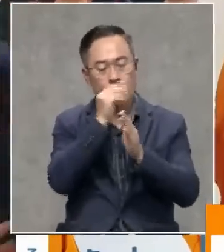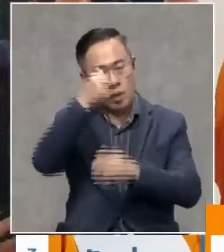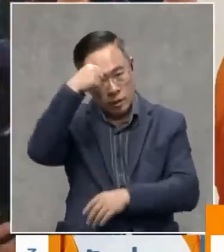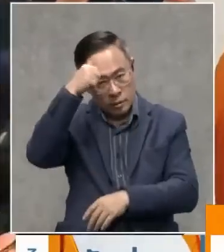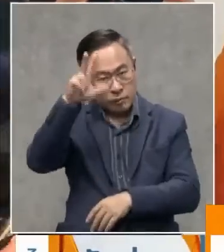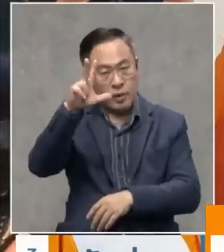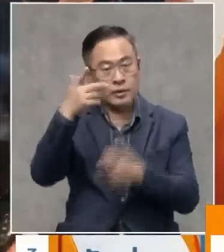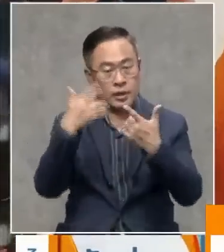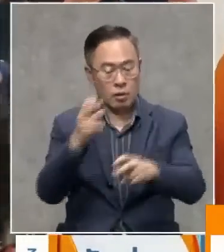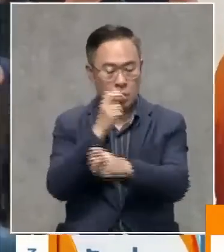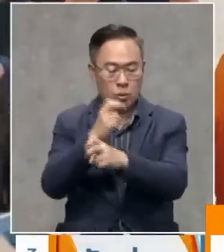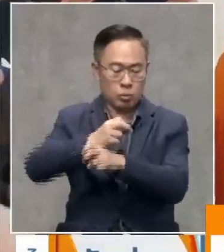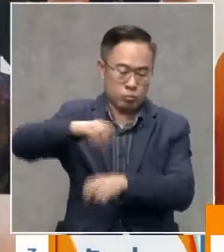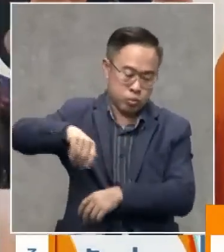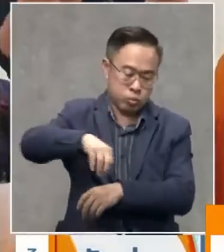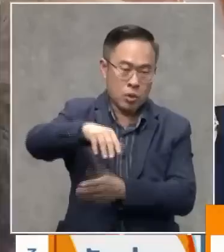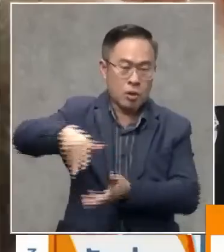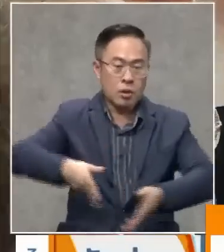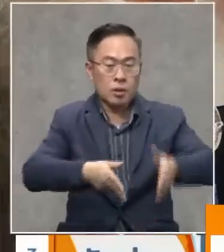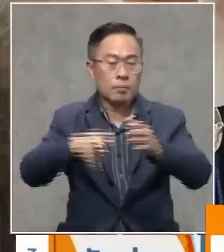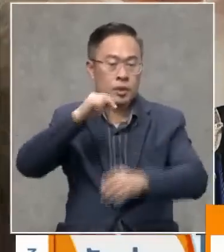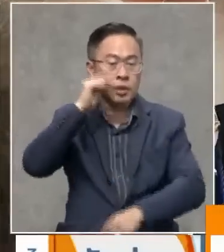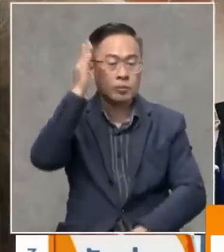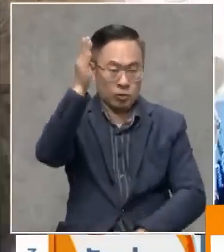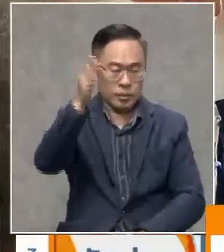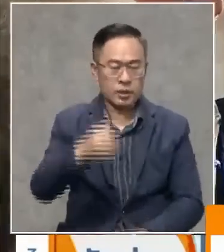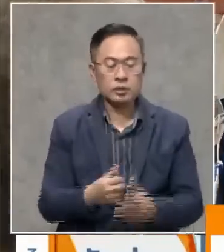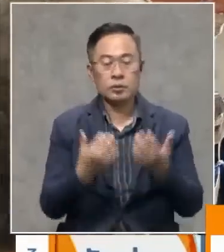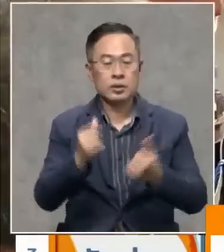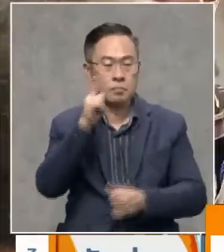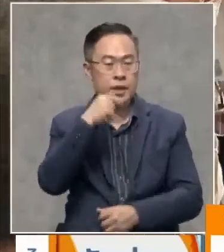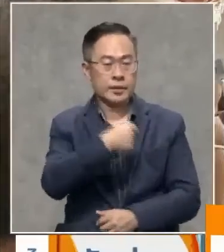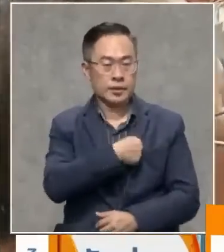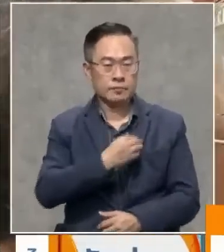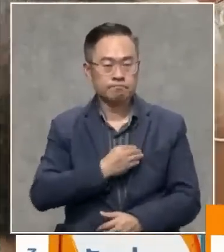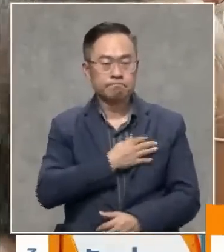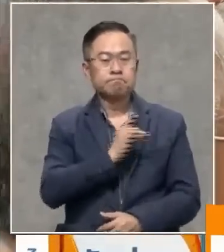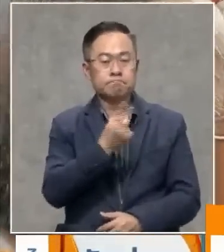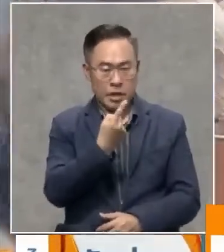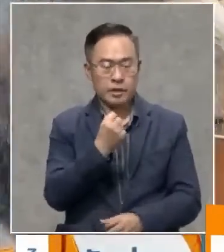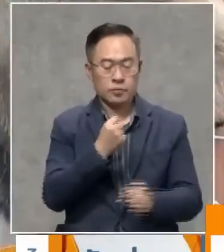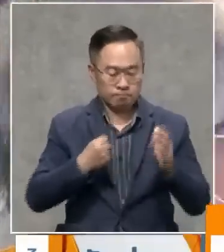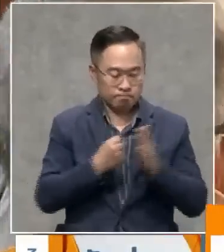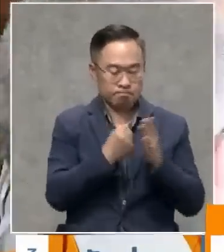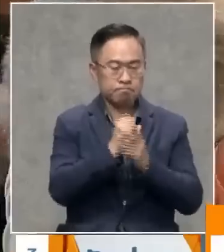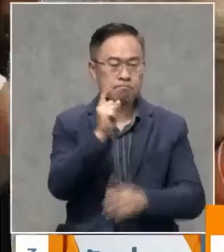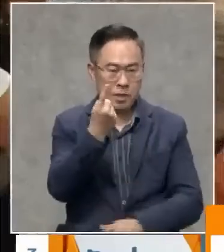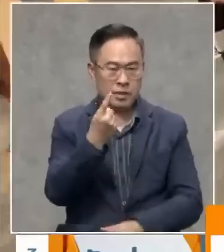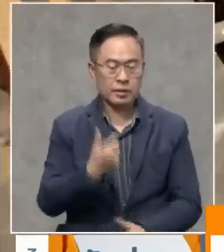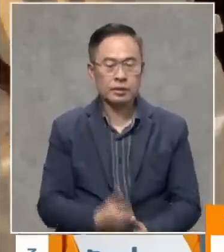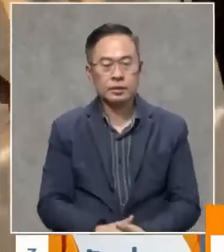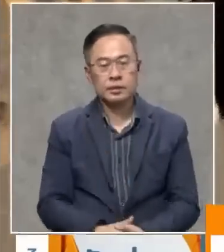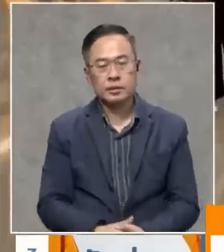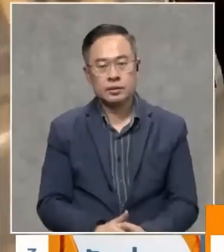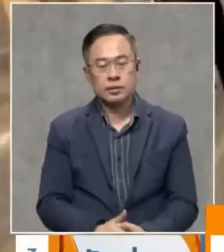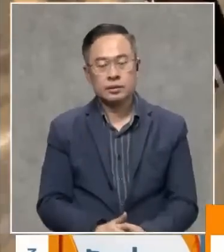ยแม่น้ําโขงต่อไปค่ะคุณแม่บอกว่าตอนนี้สภาพจิตใจก็เริ่มเข้มแข็งขึ้นก็คิดว่าสามารถอยู่ได้นะคะตามร